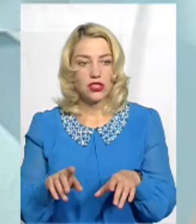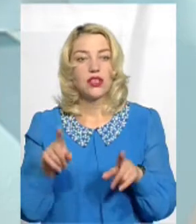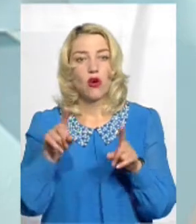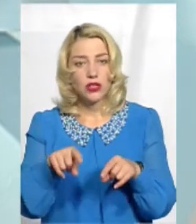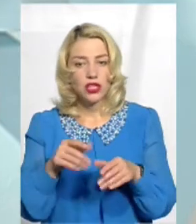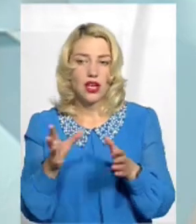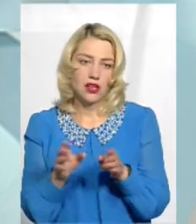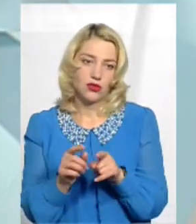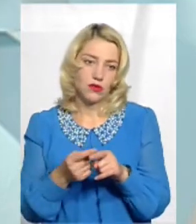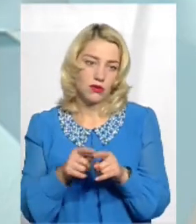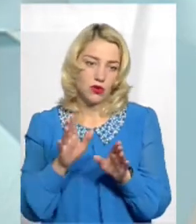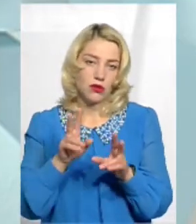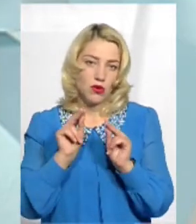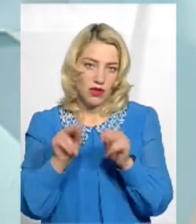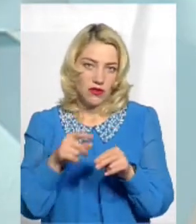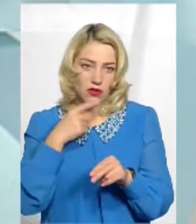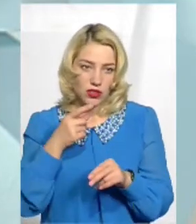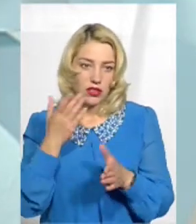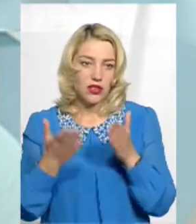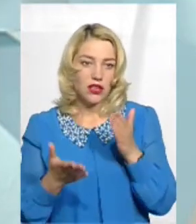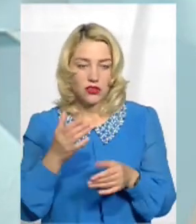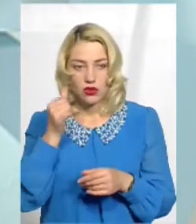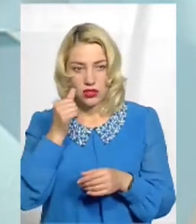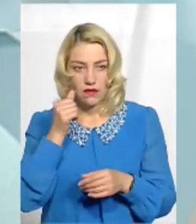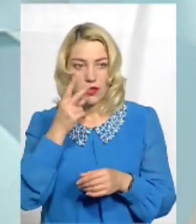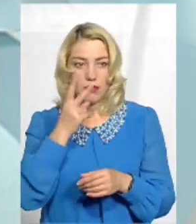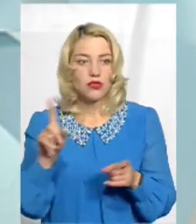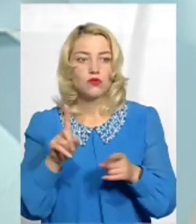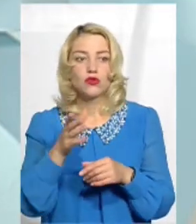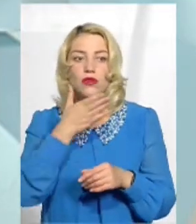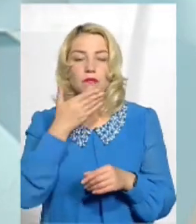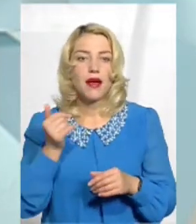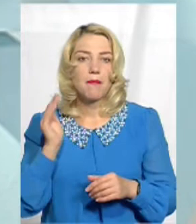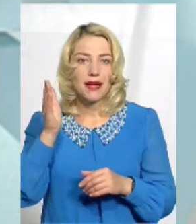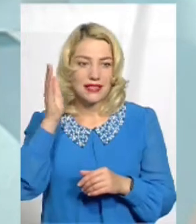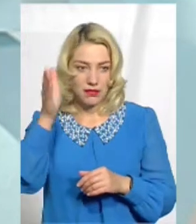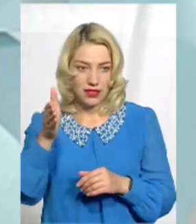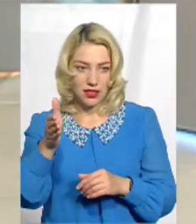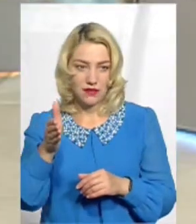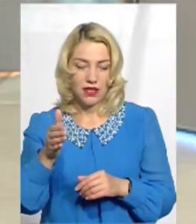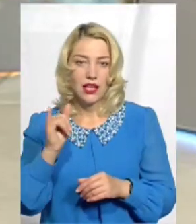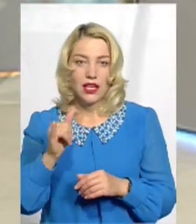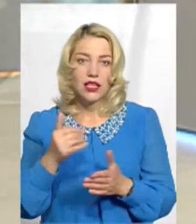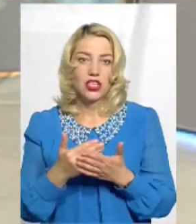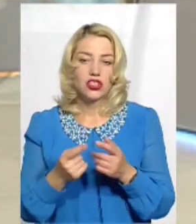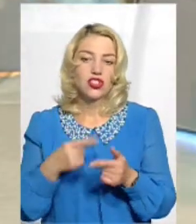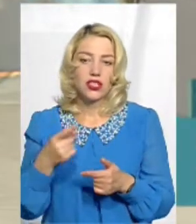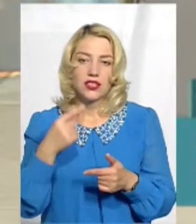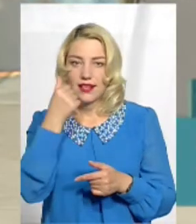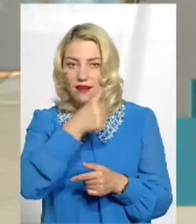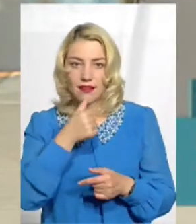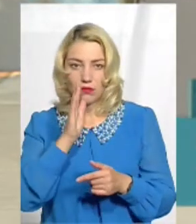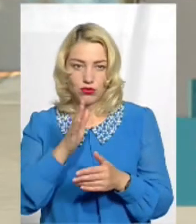з тим, давайте будемо говорити відверто, якщо заклад, ми бачимо, що немає перспективи, і через рік він